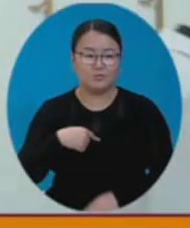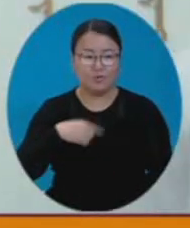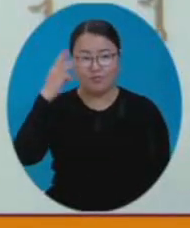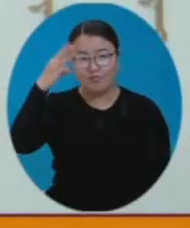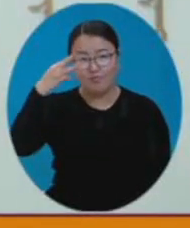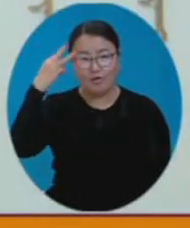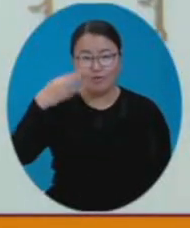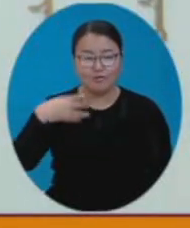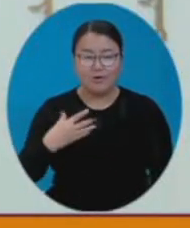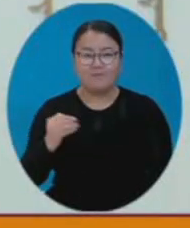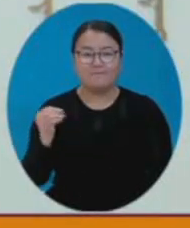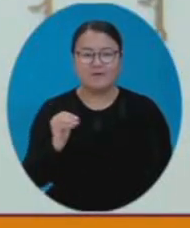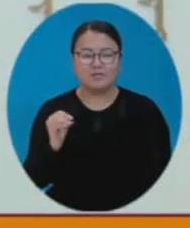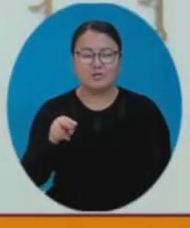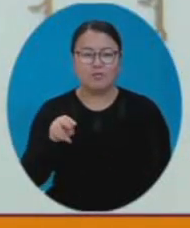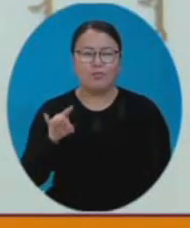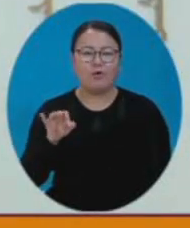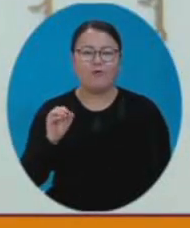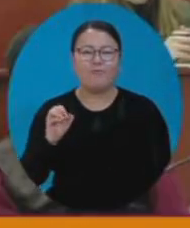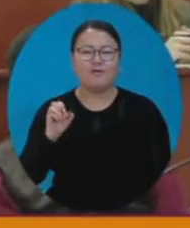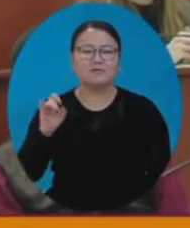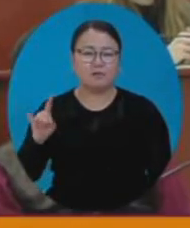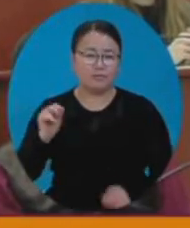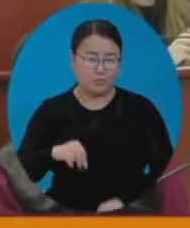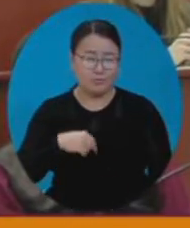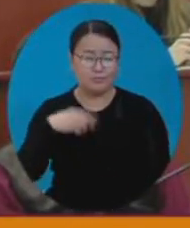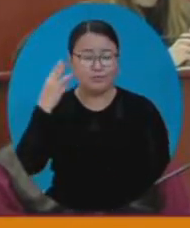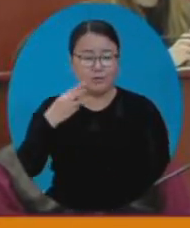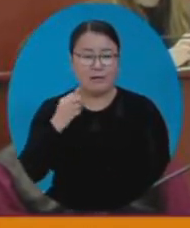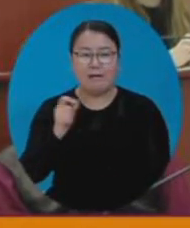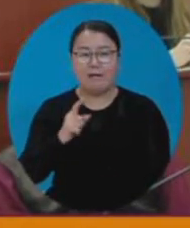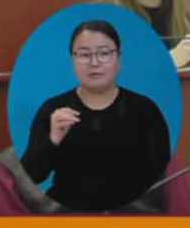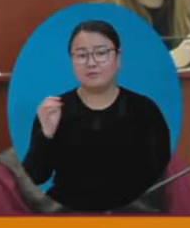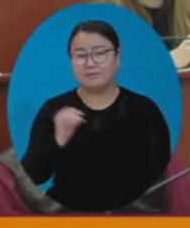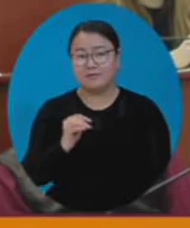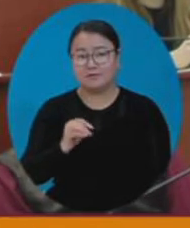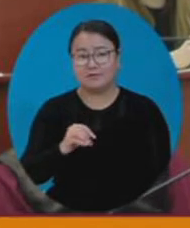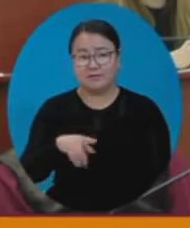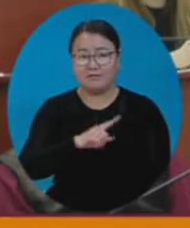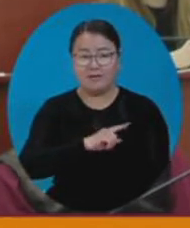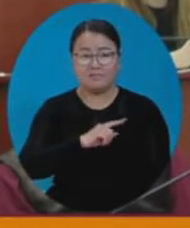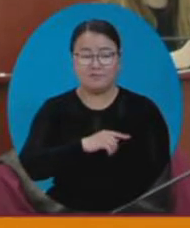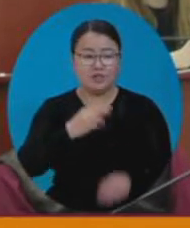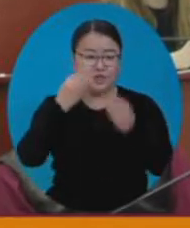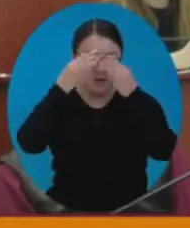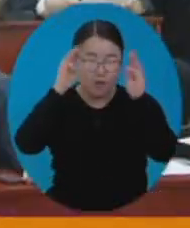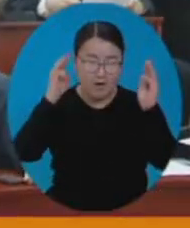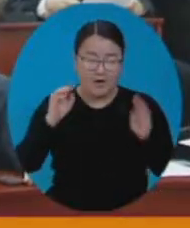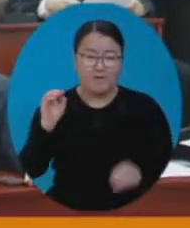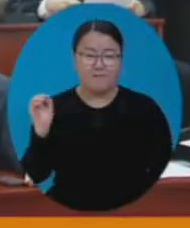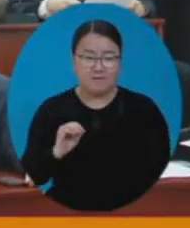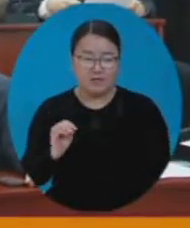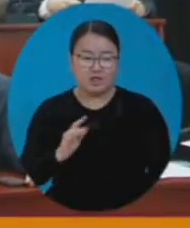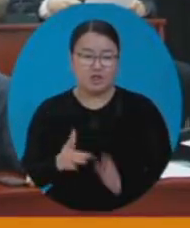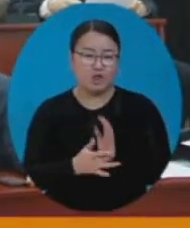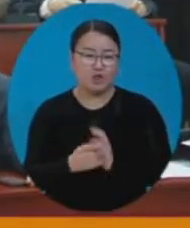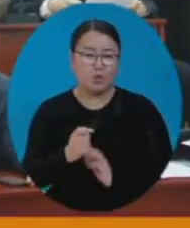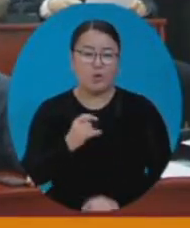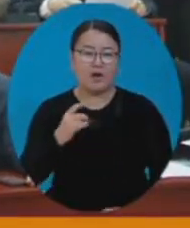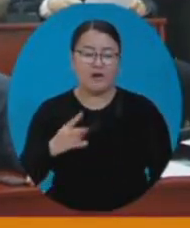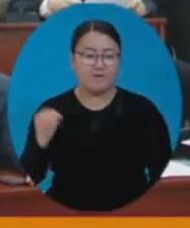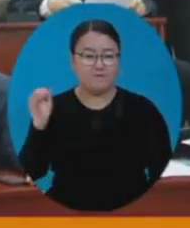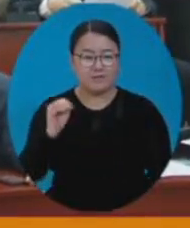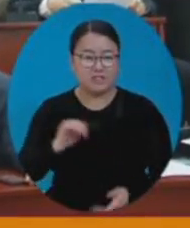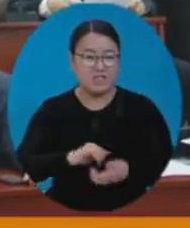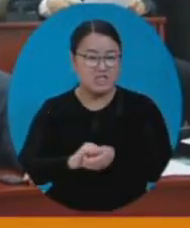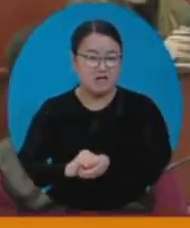ингээд физикийн профессор болох тийм сонирхолтой байна. Азийн физикийн олимпиадыг шинжлэх ухааны академийн физик технологийн хүрээлэн физикийн нийгэмлэг